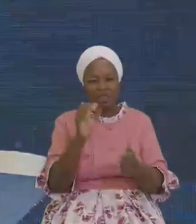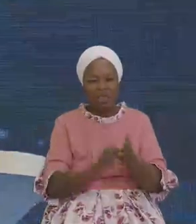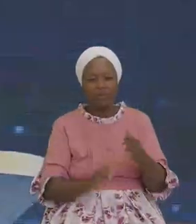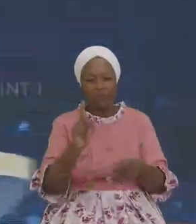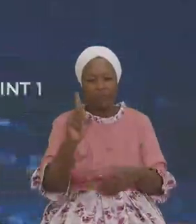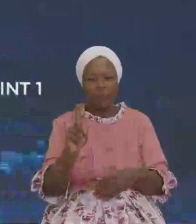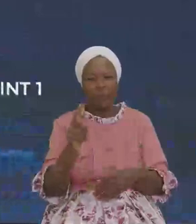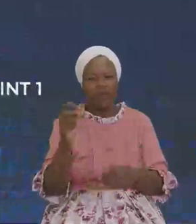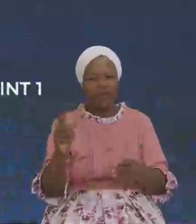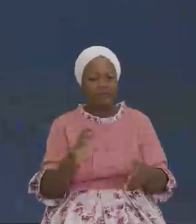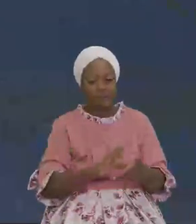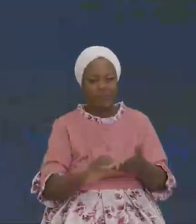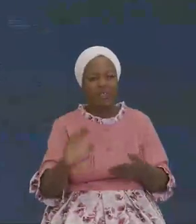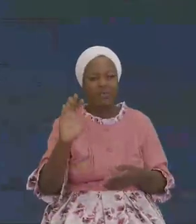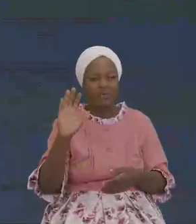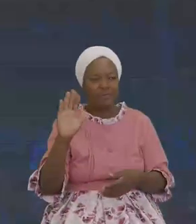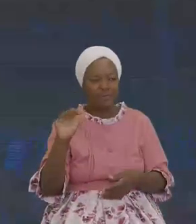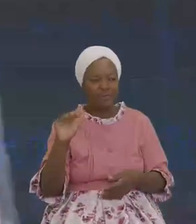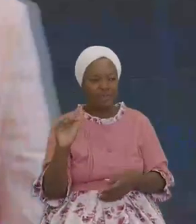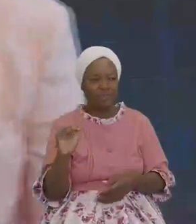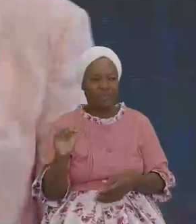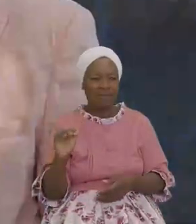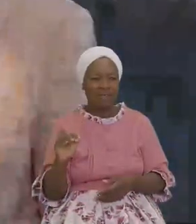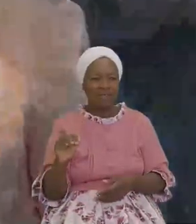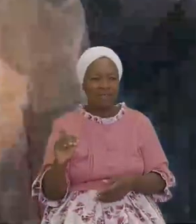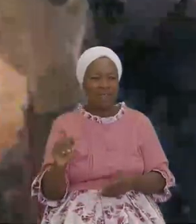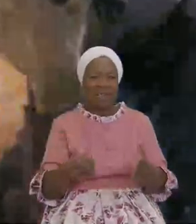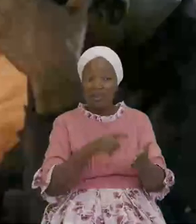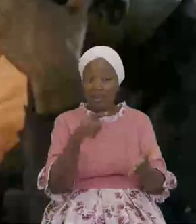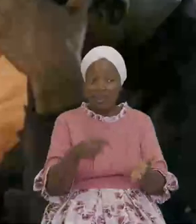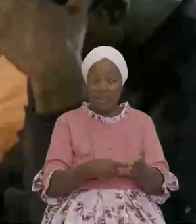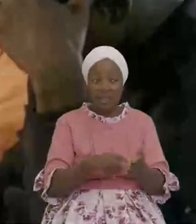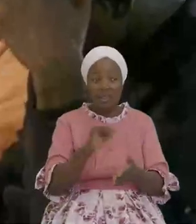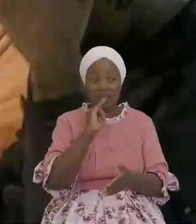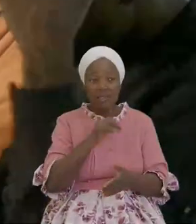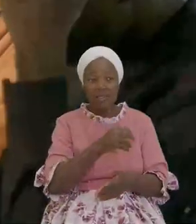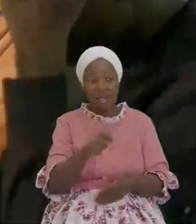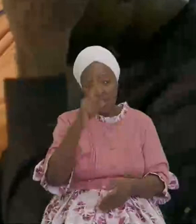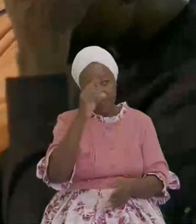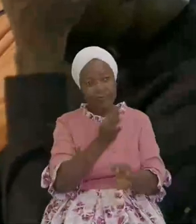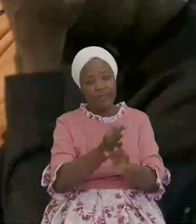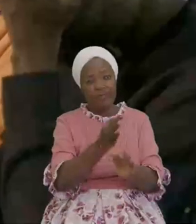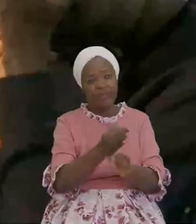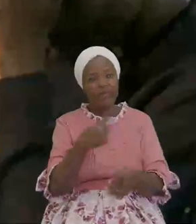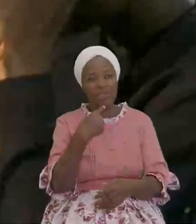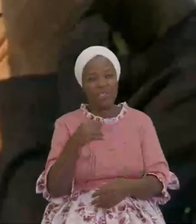En 1 Timothée chapitre 1, lisons le verset 15.